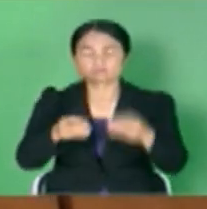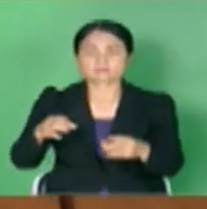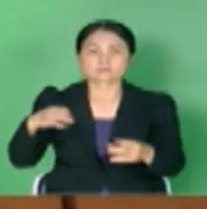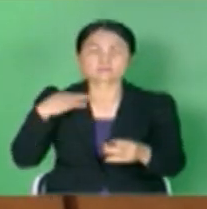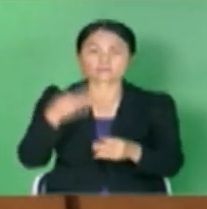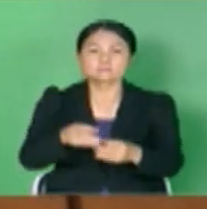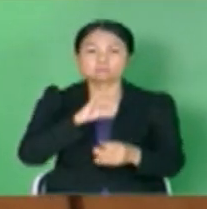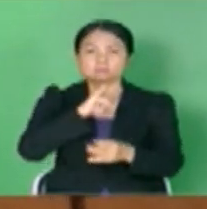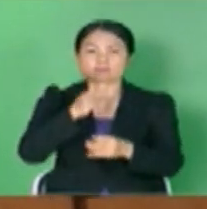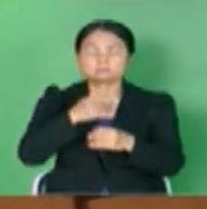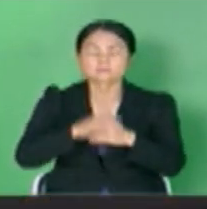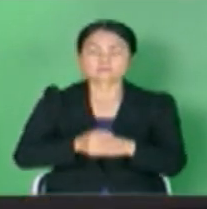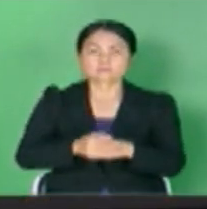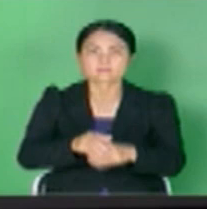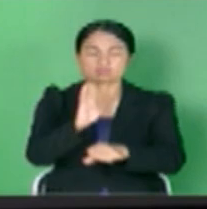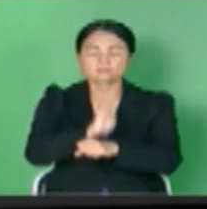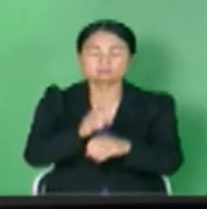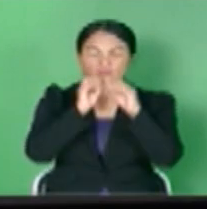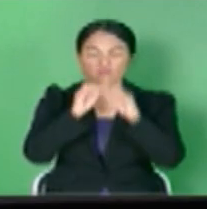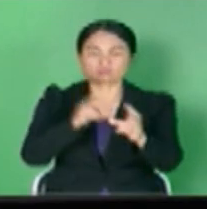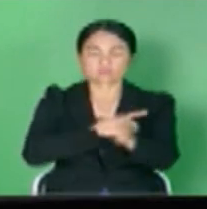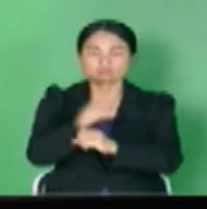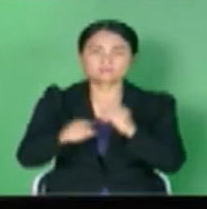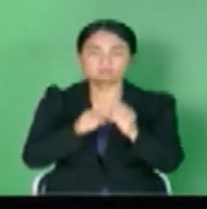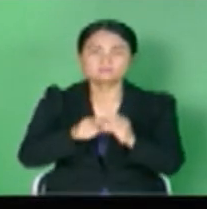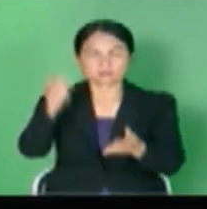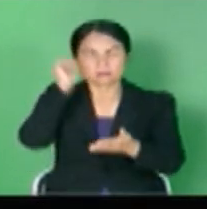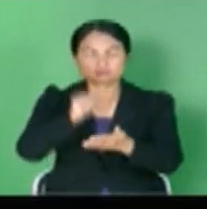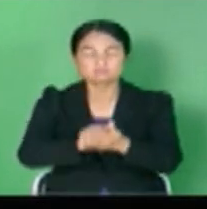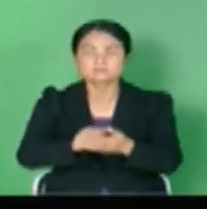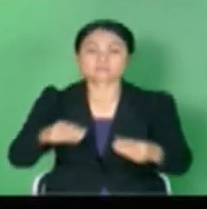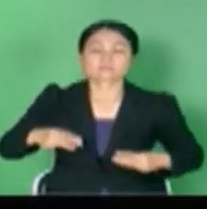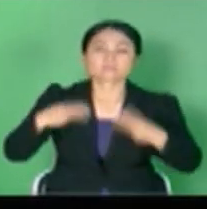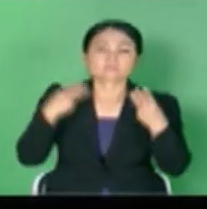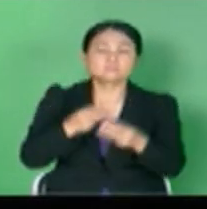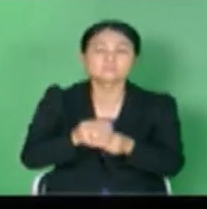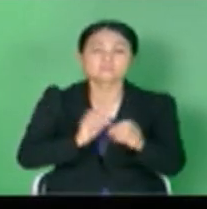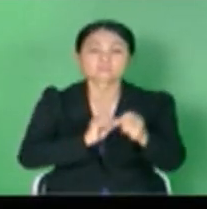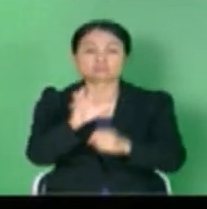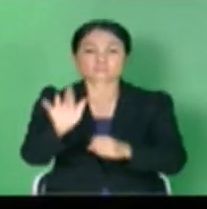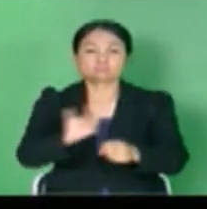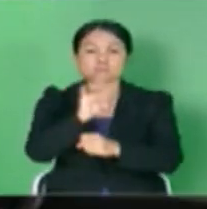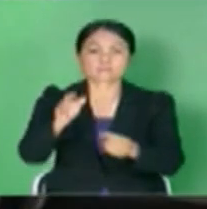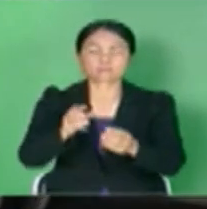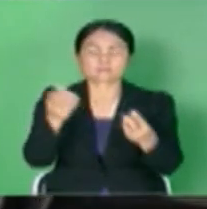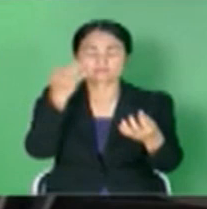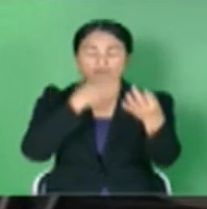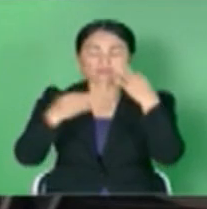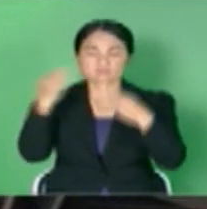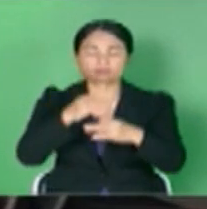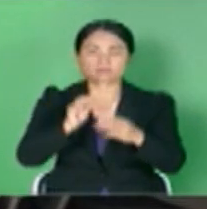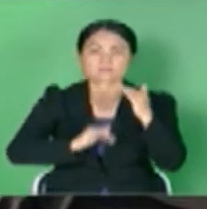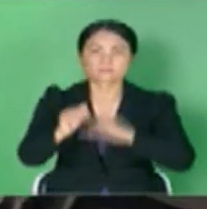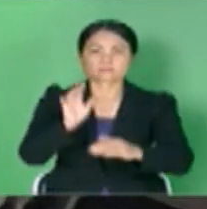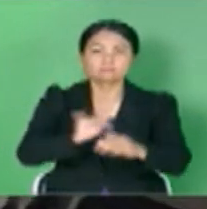ងពេកព្រោះការផ្សាយប្រតិកម្មគ្រឿងស្រវឹងមានឥទ្ធិពលលើការសម្រេចចិត្តរបស់យុវជនក្នុងការចាប់ផ្ដើមប្រើប្រាស់គ្រឿងស្រវឹងនិ